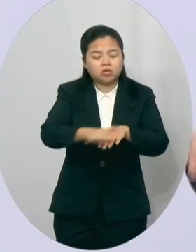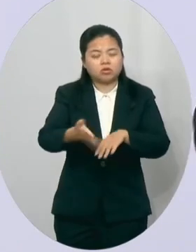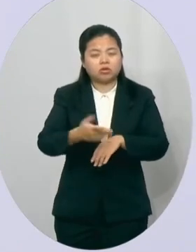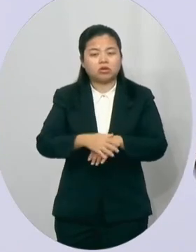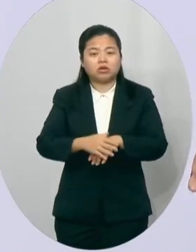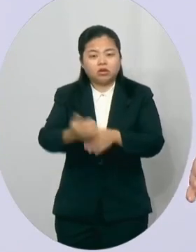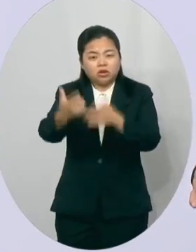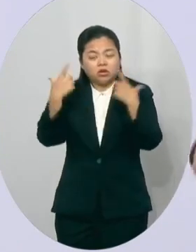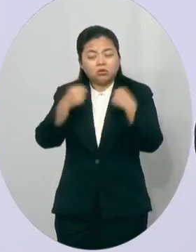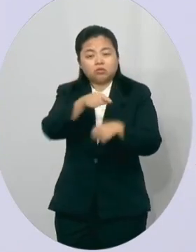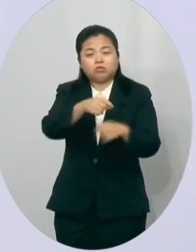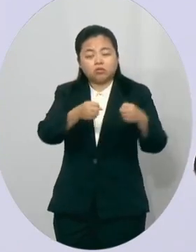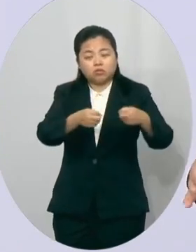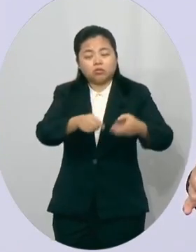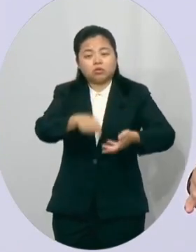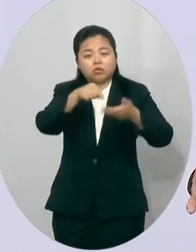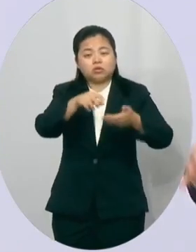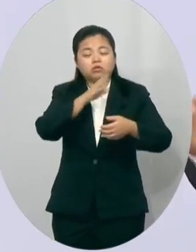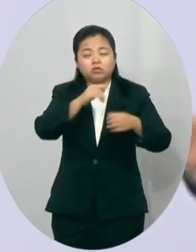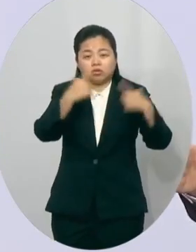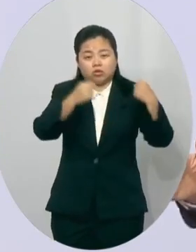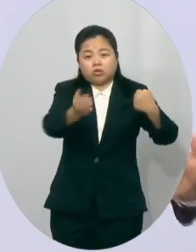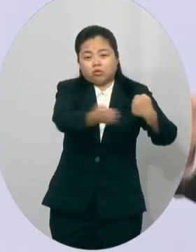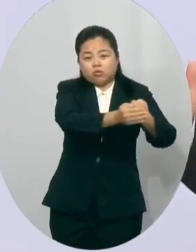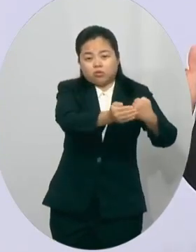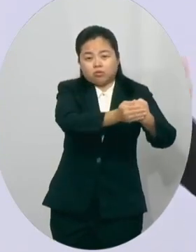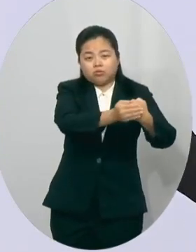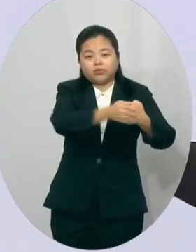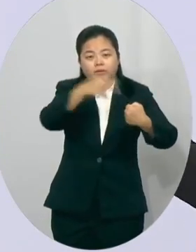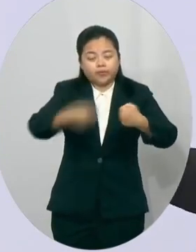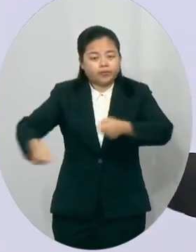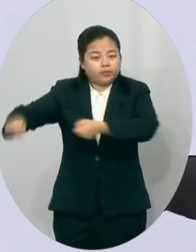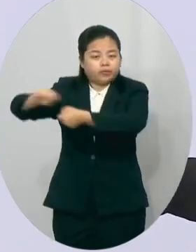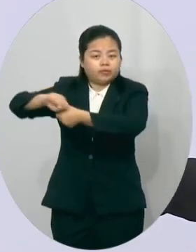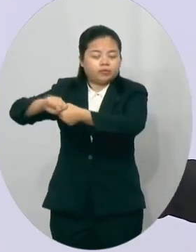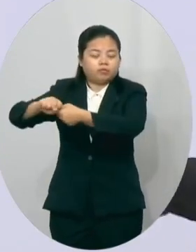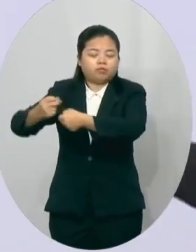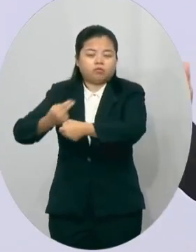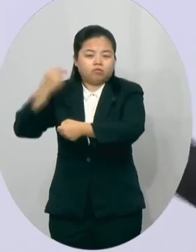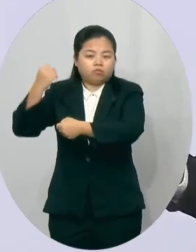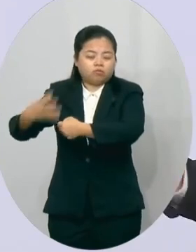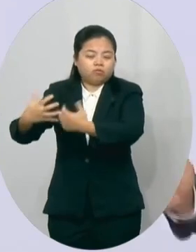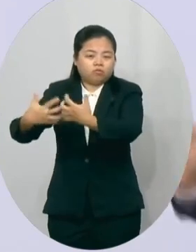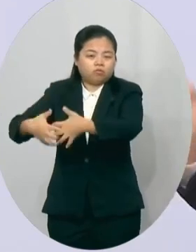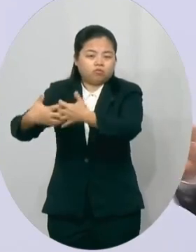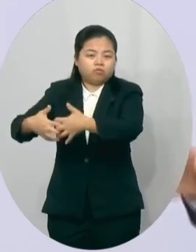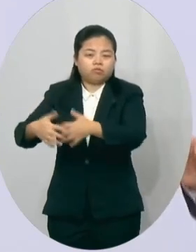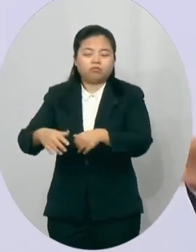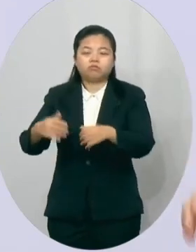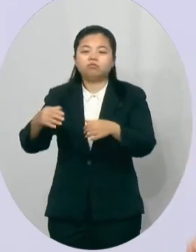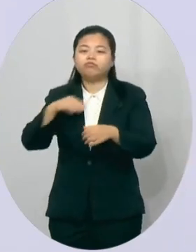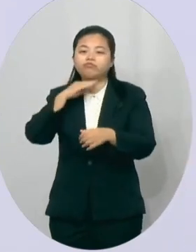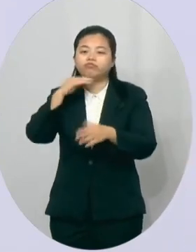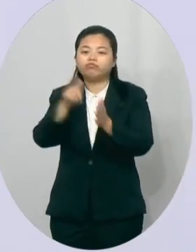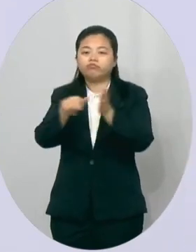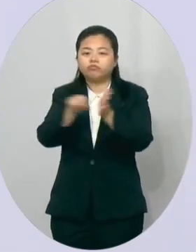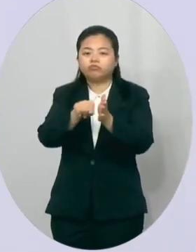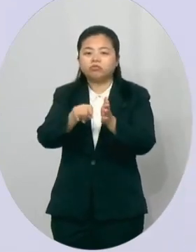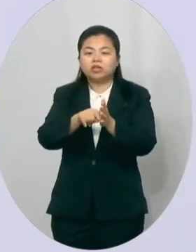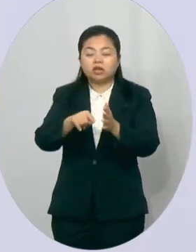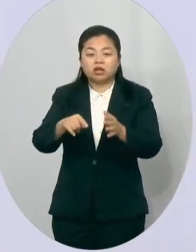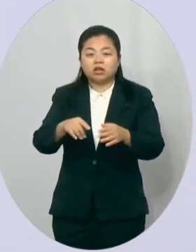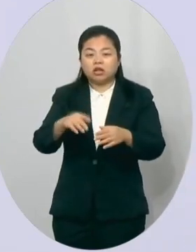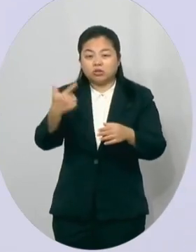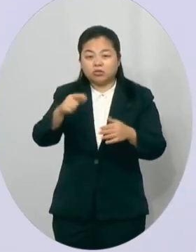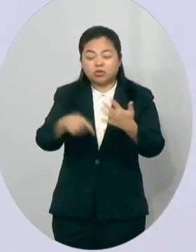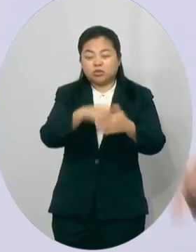的是说十部机组全部保留，然后再增加燃气机组。那这样子的话，到时候台中市的机组不是